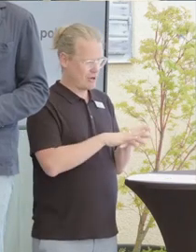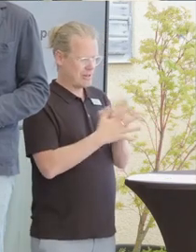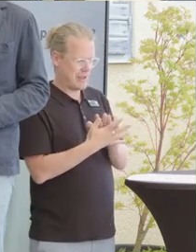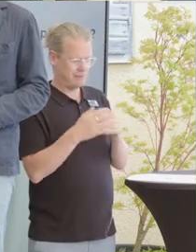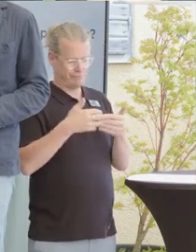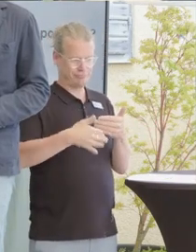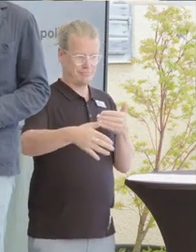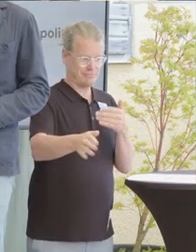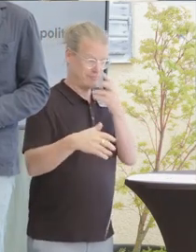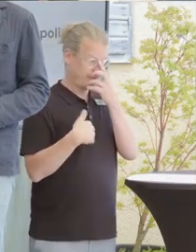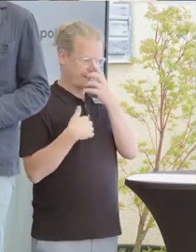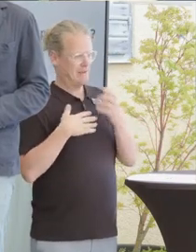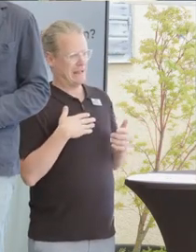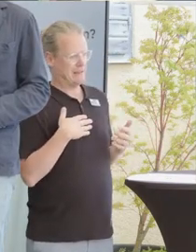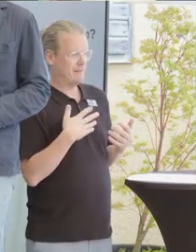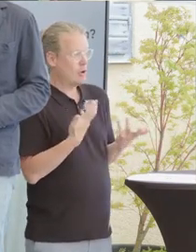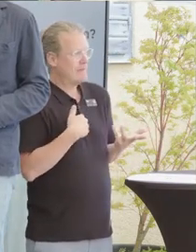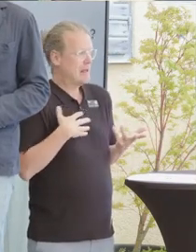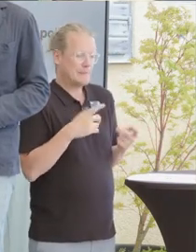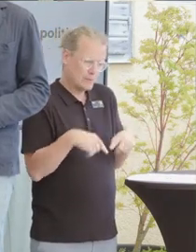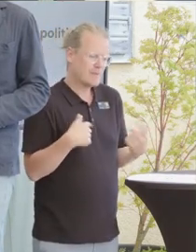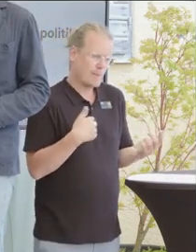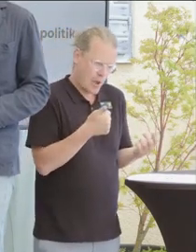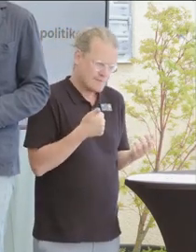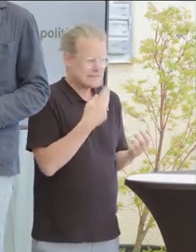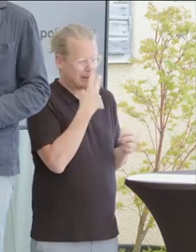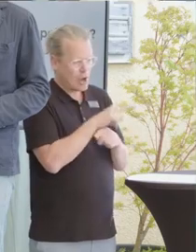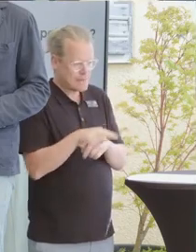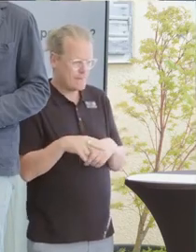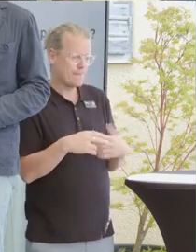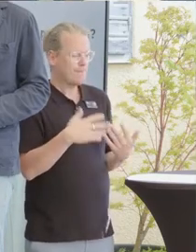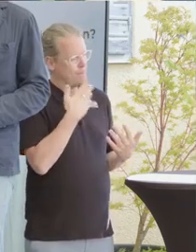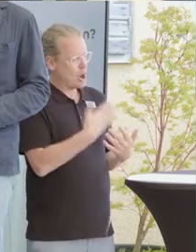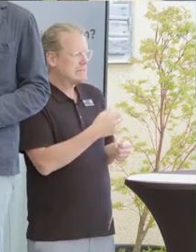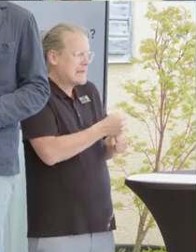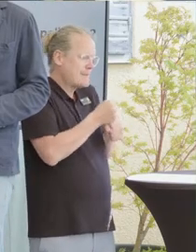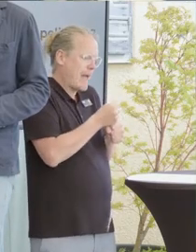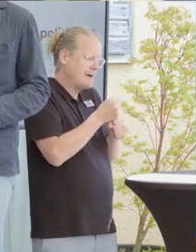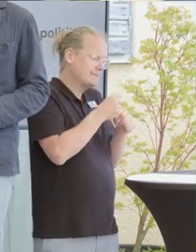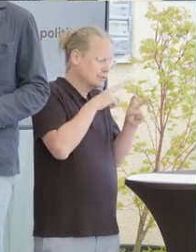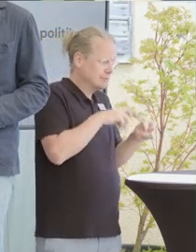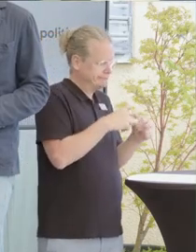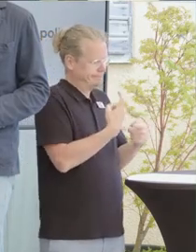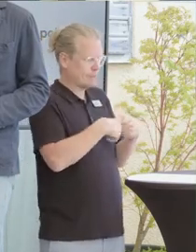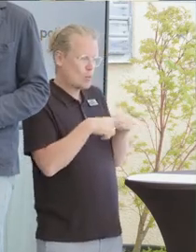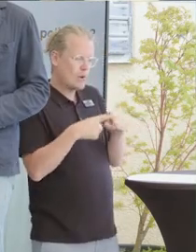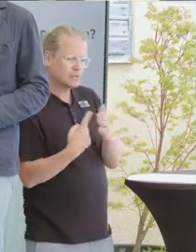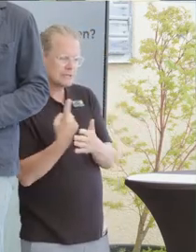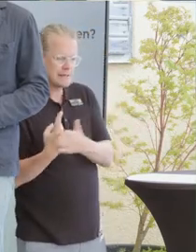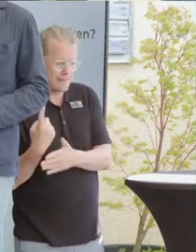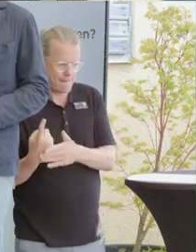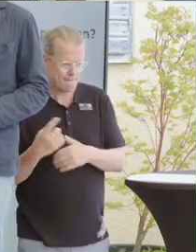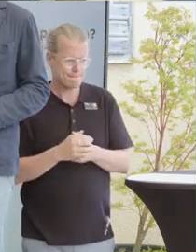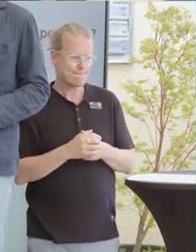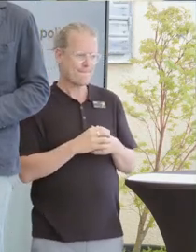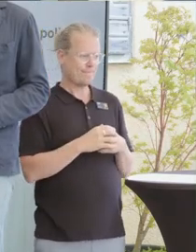behöver vi en gedigen forskning med goda och liksom säkra förutsättningar för att kunna tillgodogöra oss så mycket, mycket